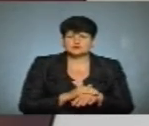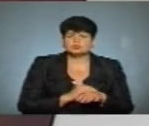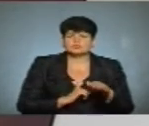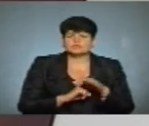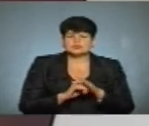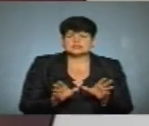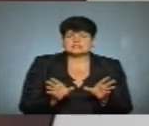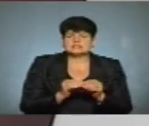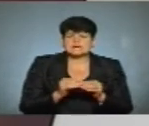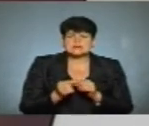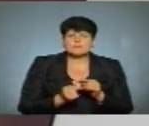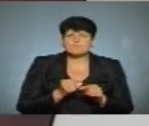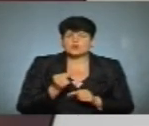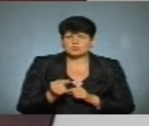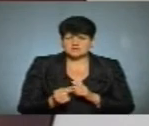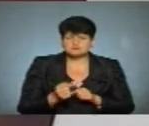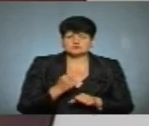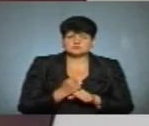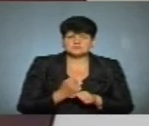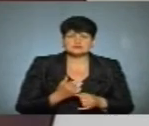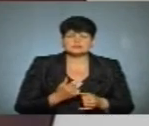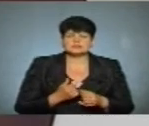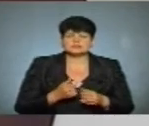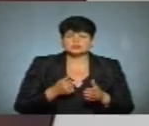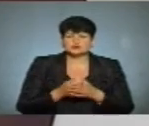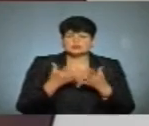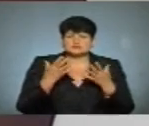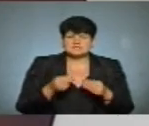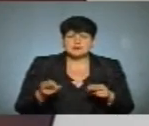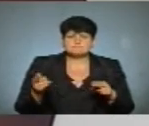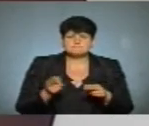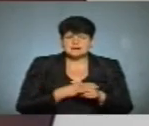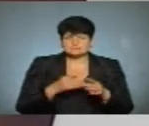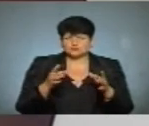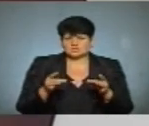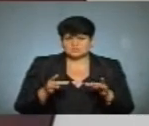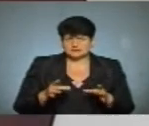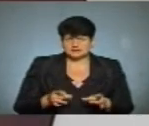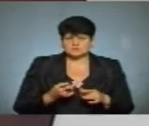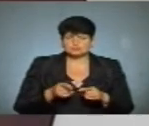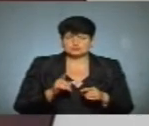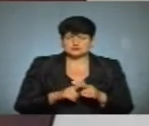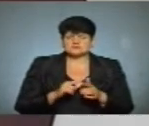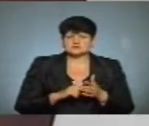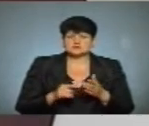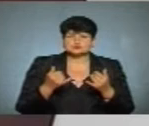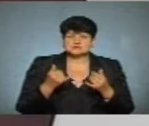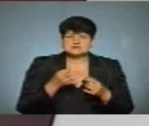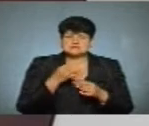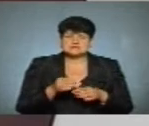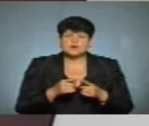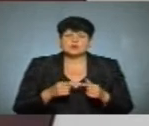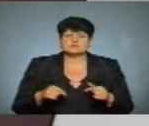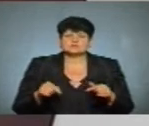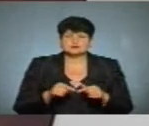фонду «Єднання поколінь». Влаштували її до Дня без поліетилену, який відзначають сьогодні. Про це розповіла організаторка, директорка цього